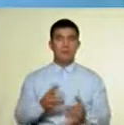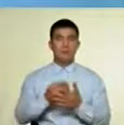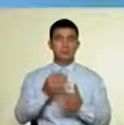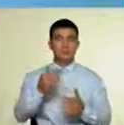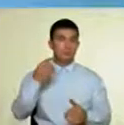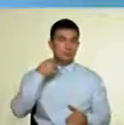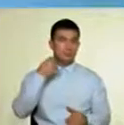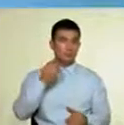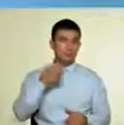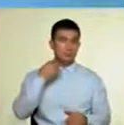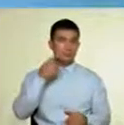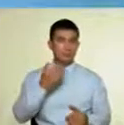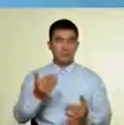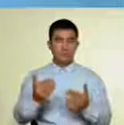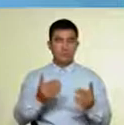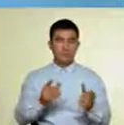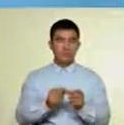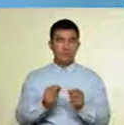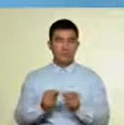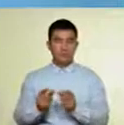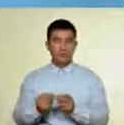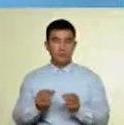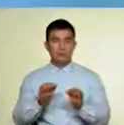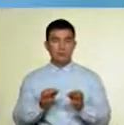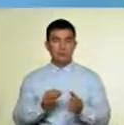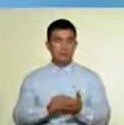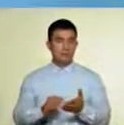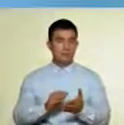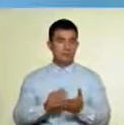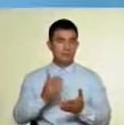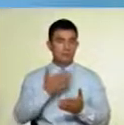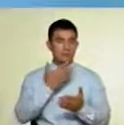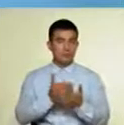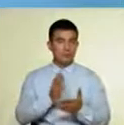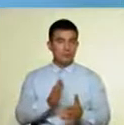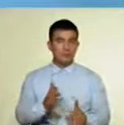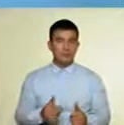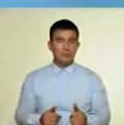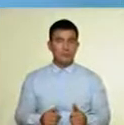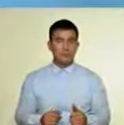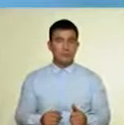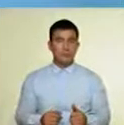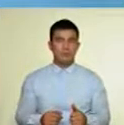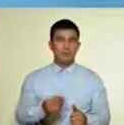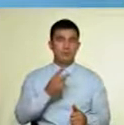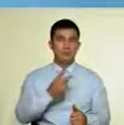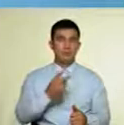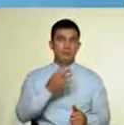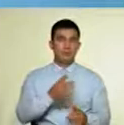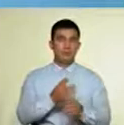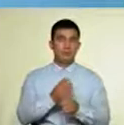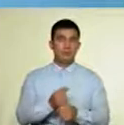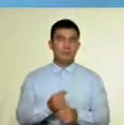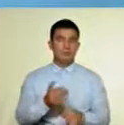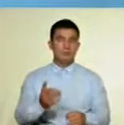soniga mos harflarini bir-biriga ko'paytirishimiz talab qilinadi. Natijada demek 2 bilan 4'ni